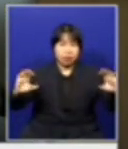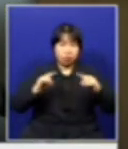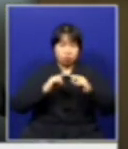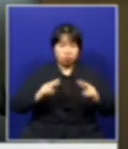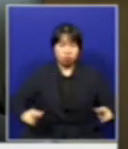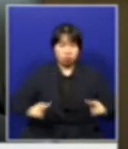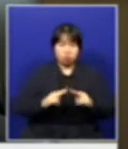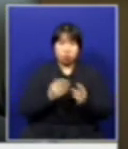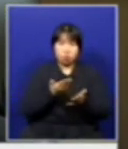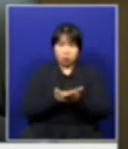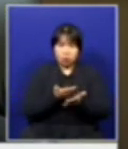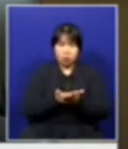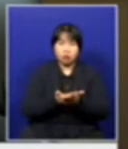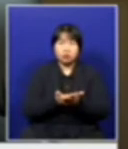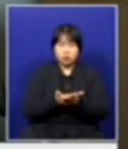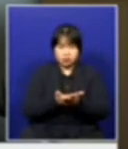ย